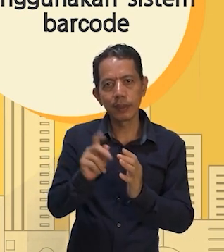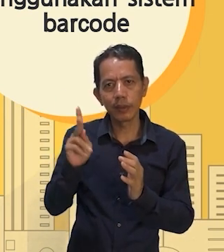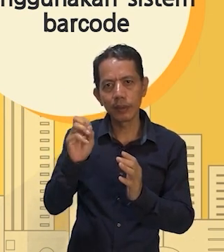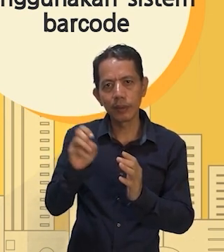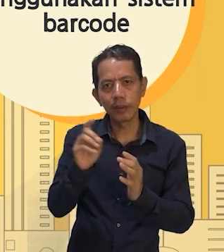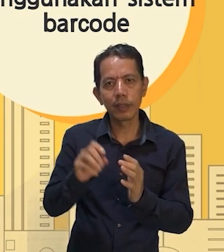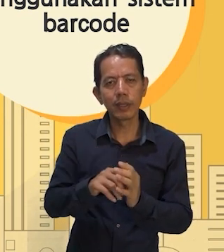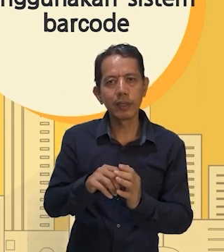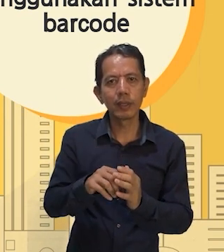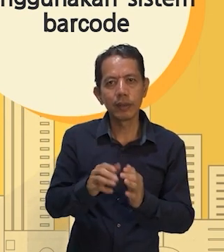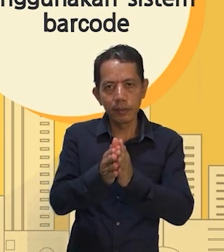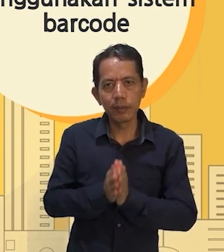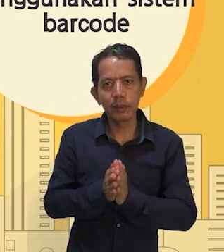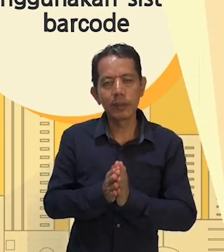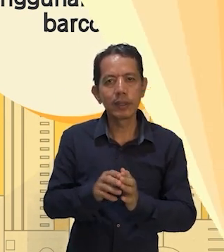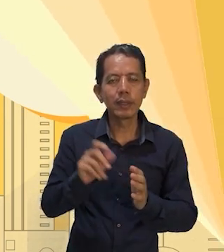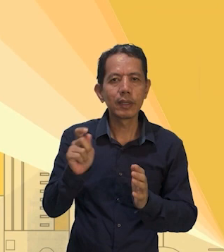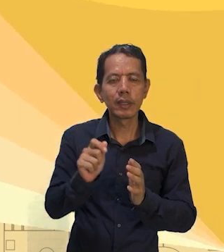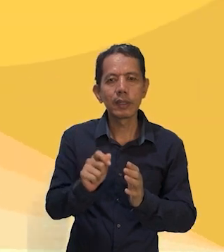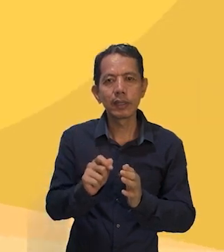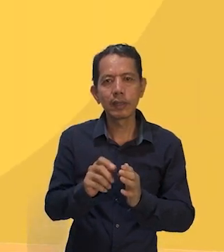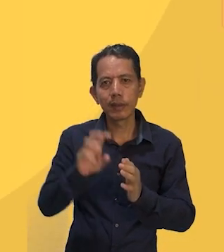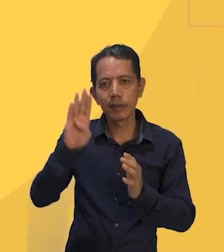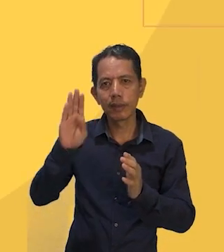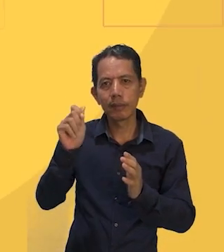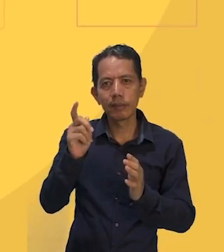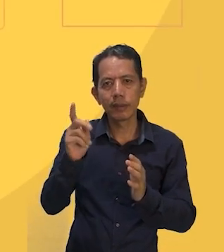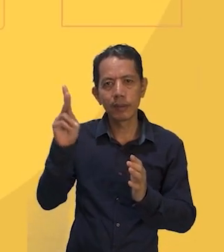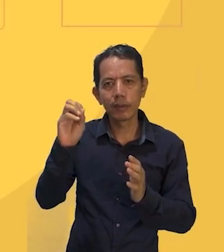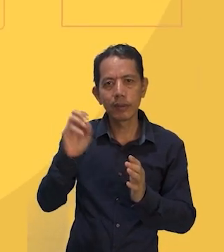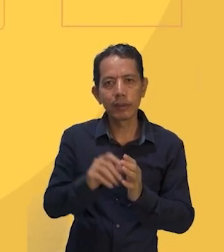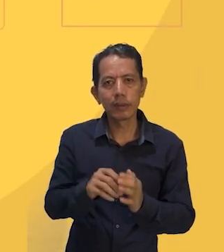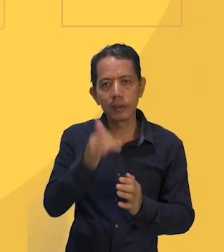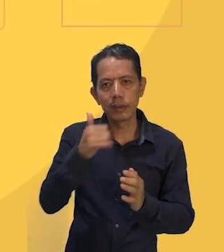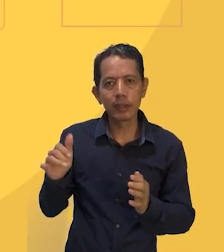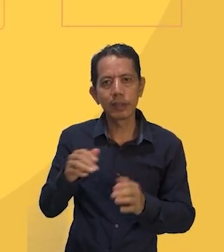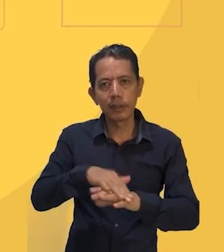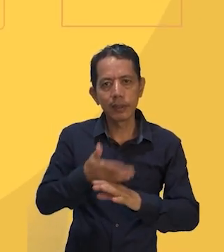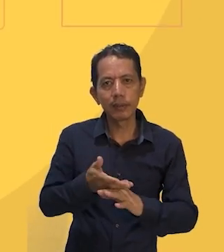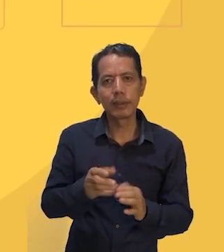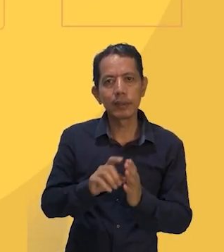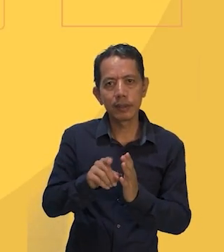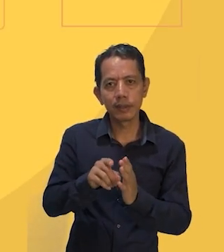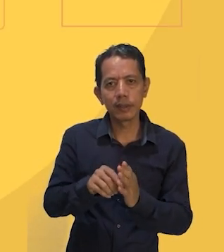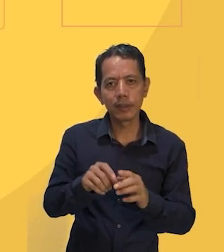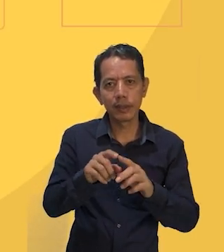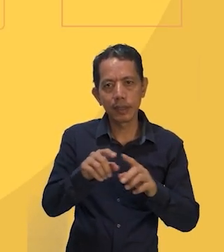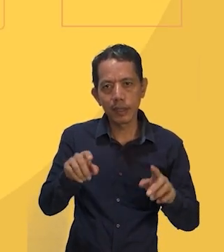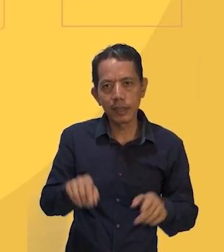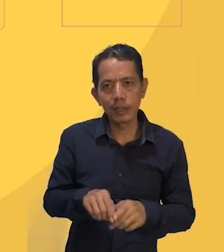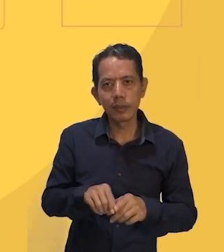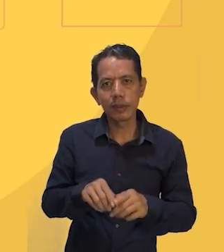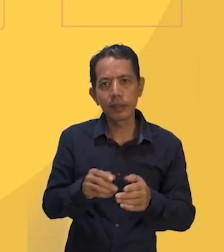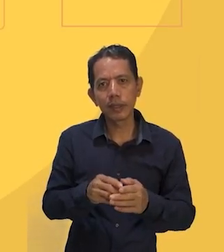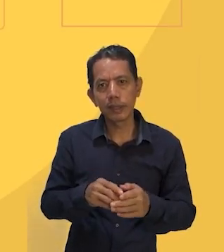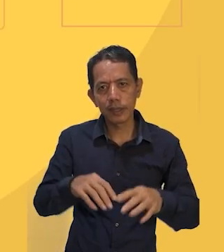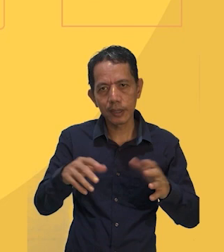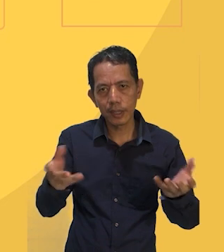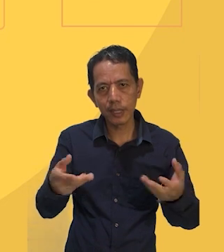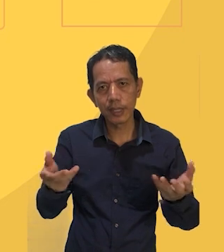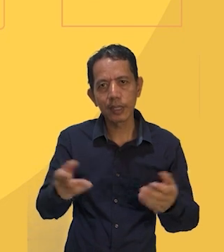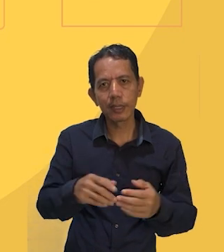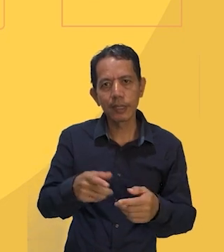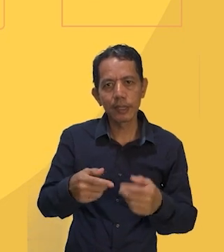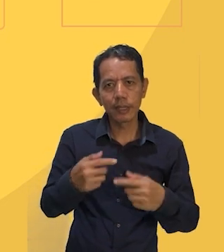pemohon akan mendapatkan sistem barcode ini yang dapat digunakan untuk memeriksa keaslian dari surat keterangan yang